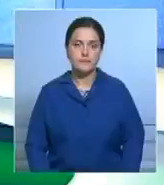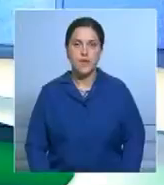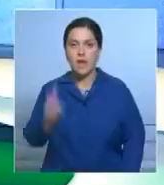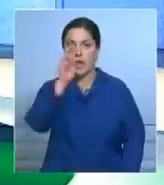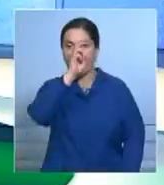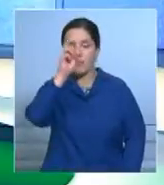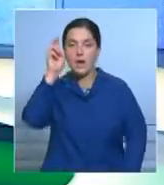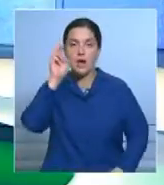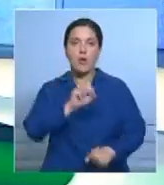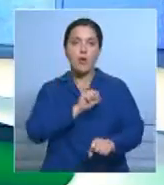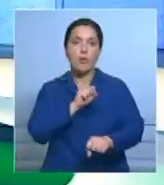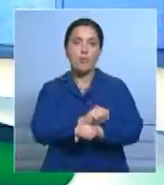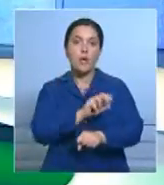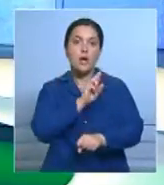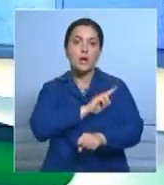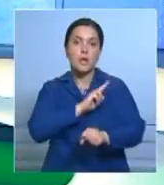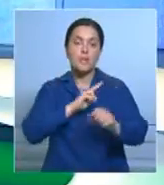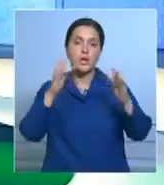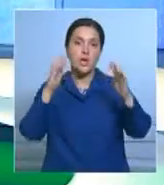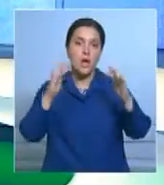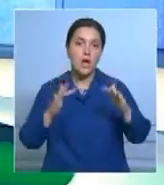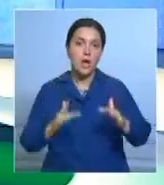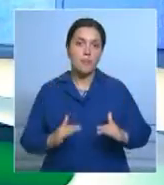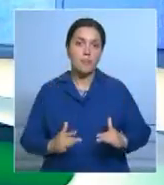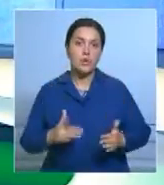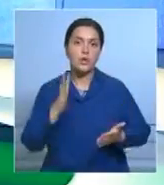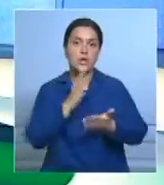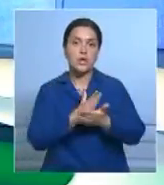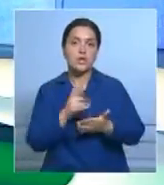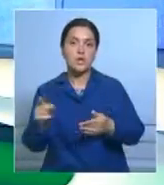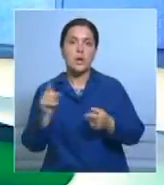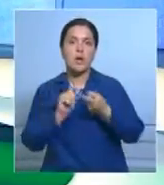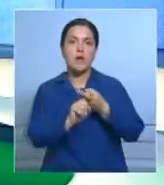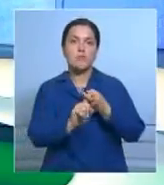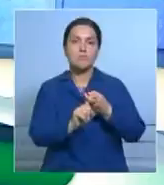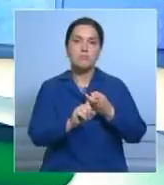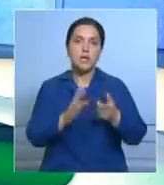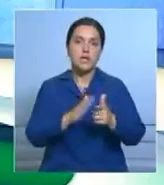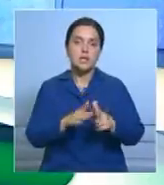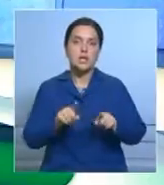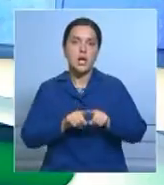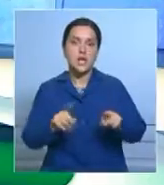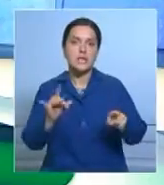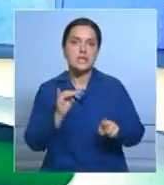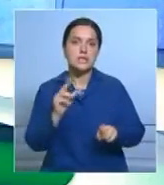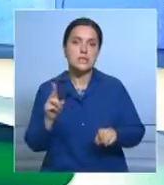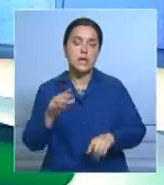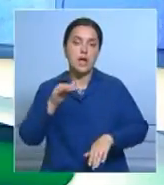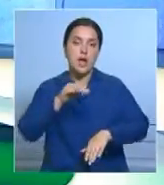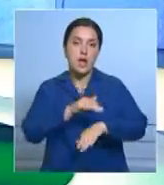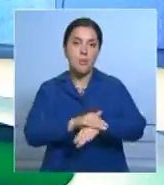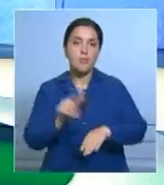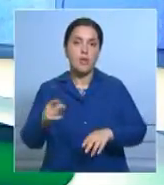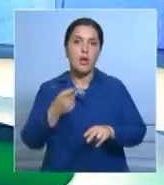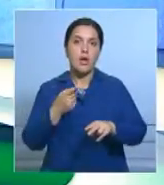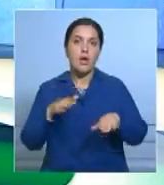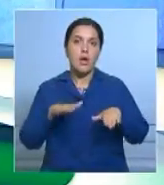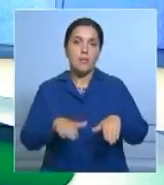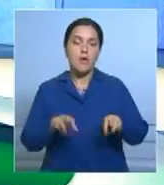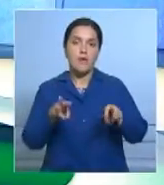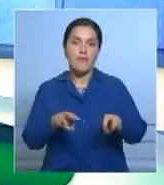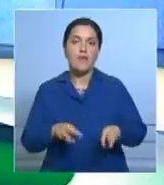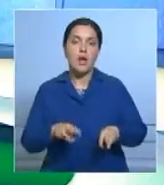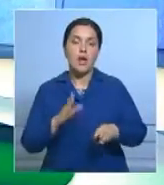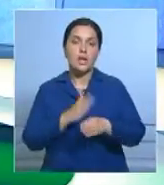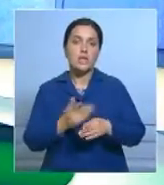В Рио-де-Жанейро приостановили работу суперкомпьютера, который определяет районы распространения вируса Зика. На такой шаг местные власти пошли